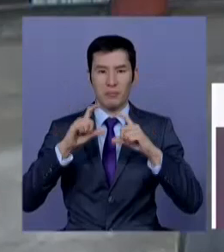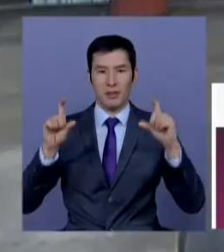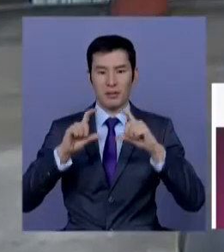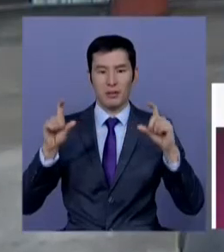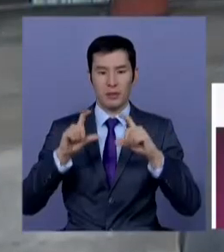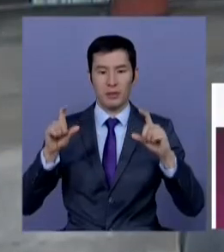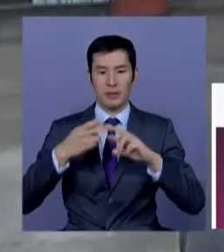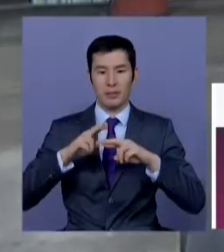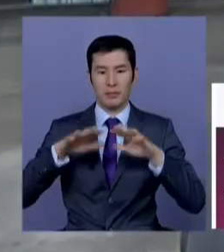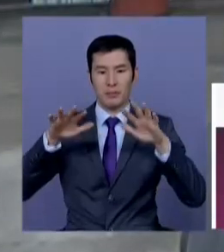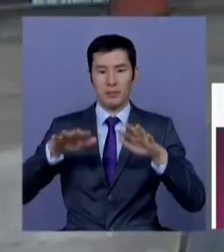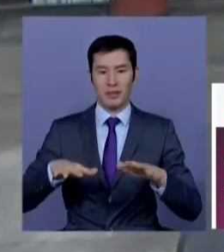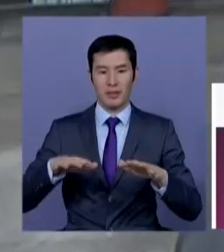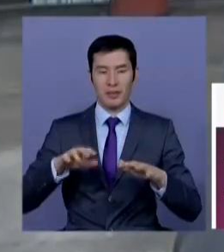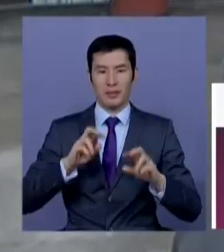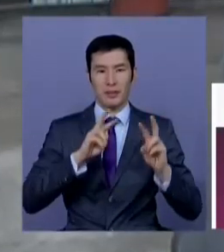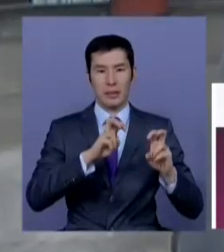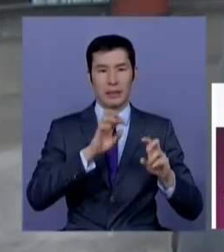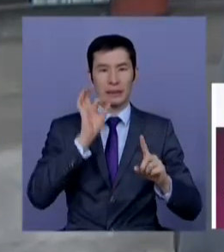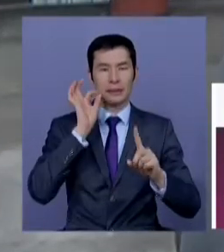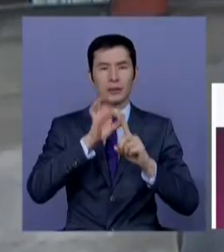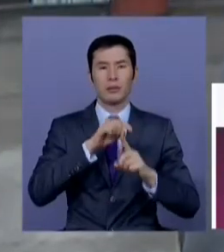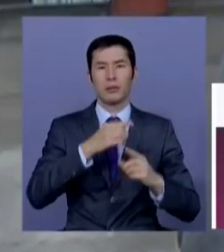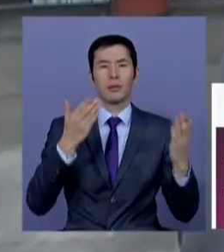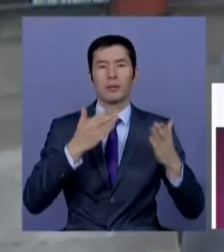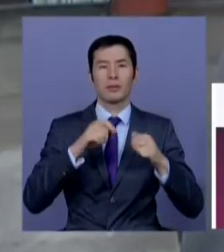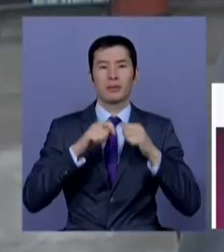бұл кассалардың негізгі мақсаты